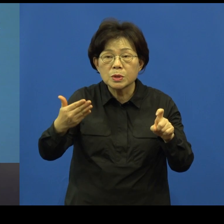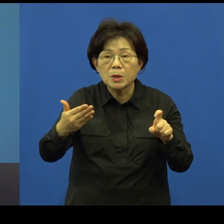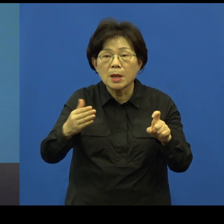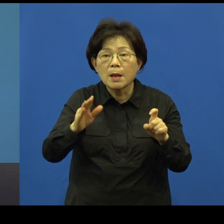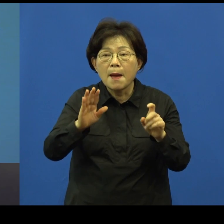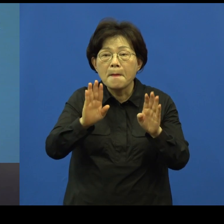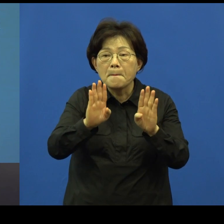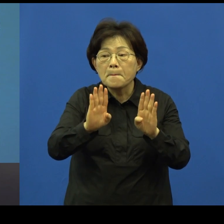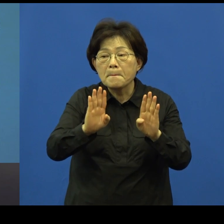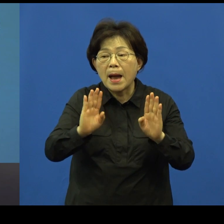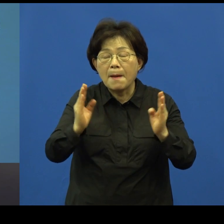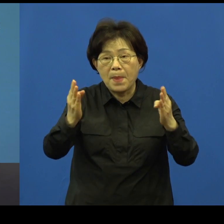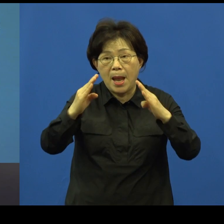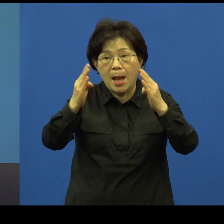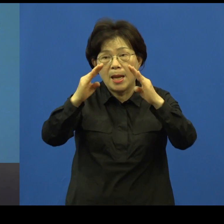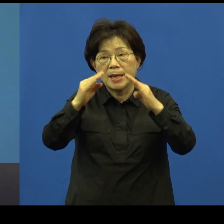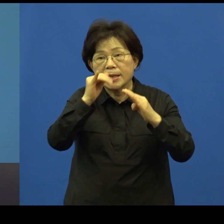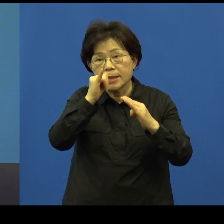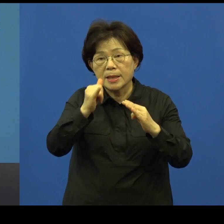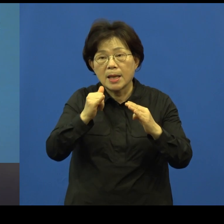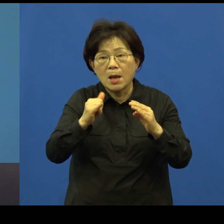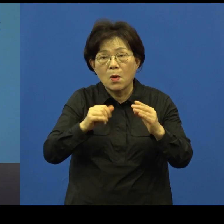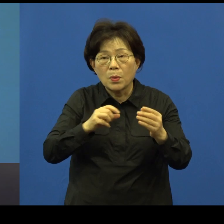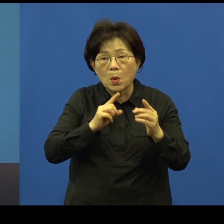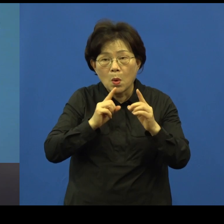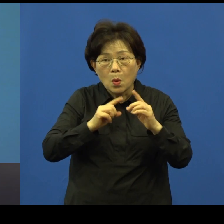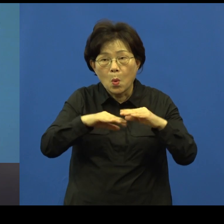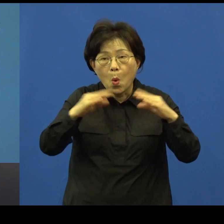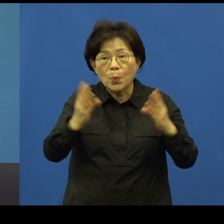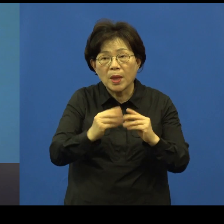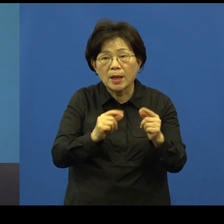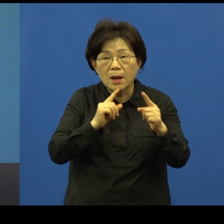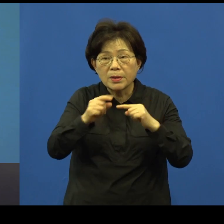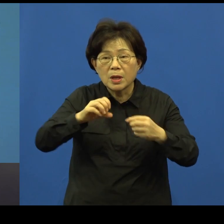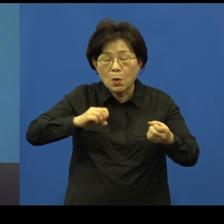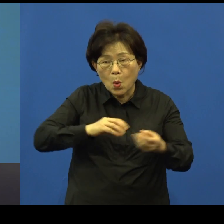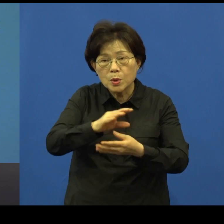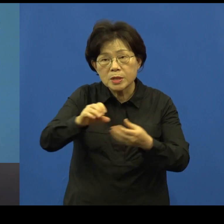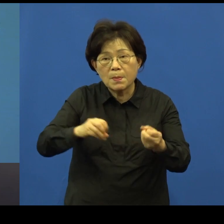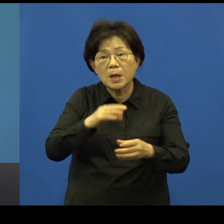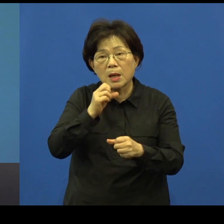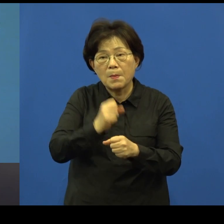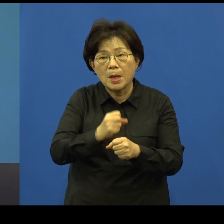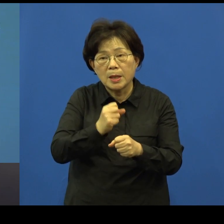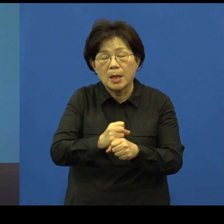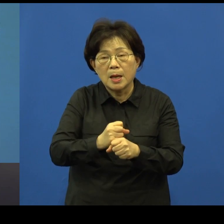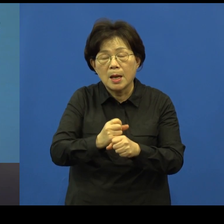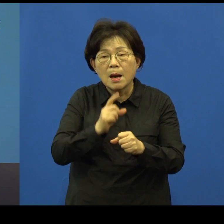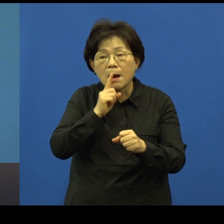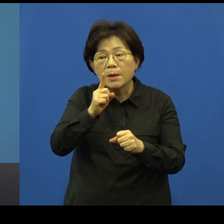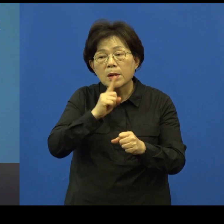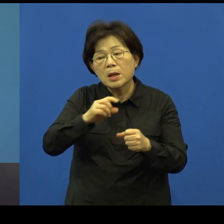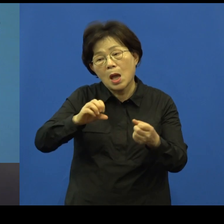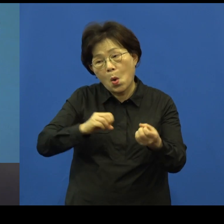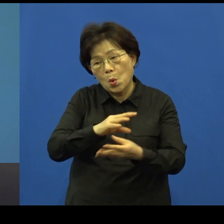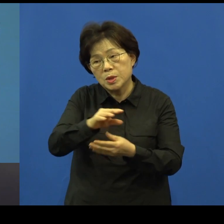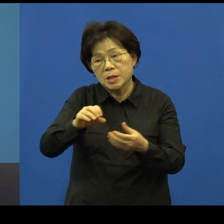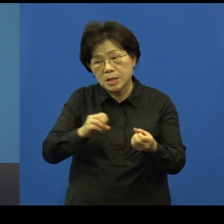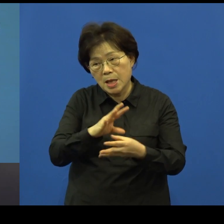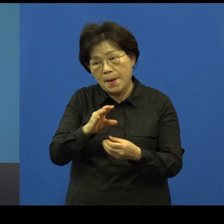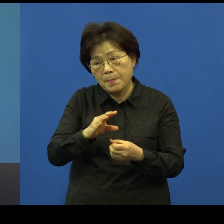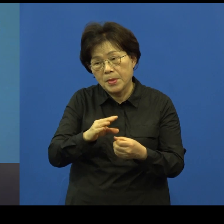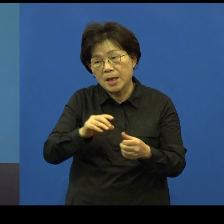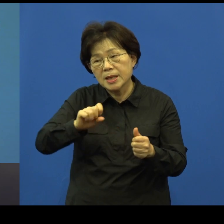바벨이라 하니 이런 여호와께서 거기서 온 땅의 언어를 혼잡하게 하셨습니다. 그죠? 언어의 혼잡,